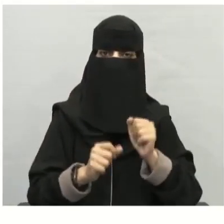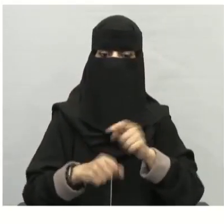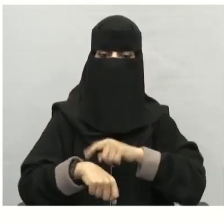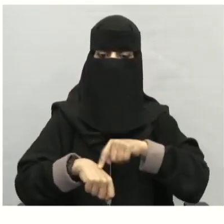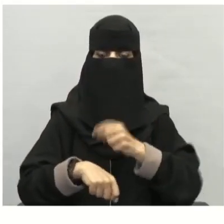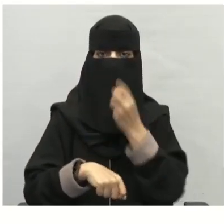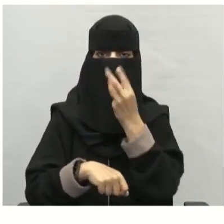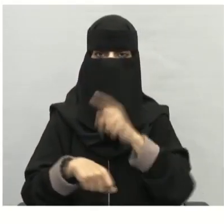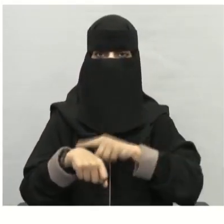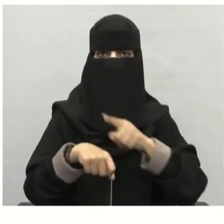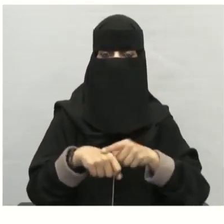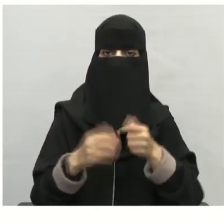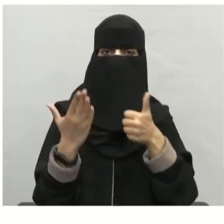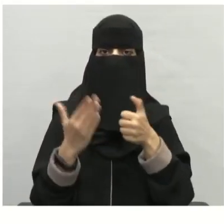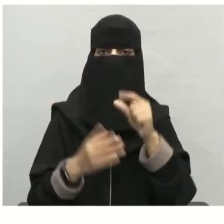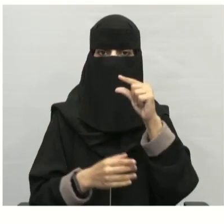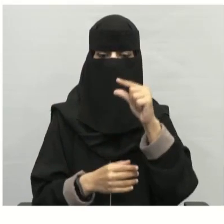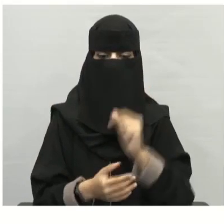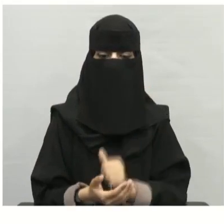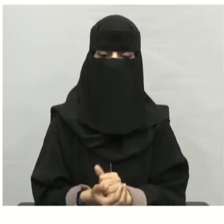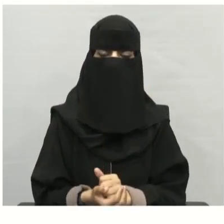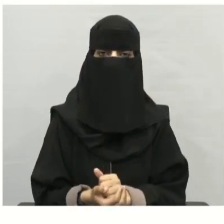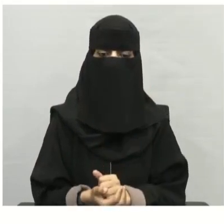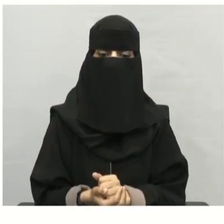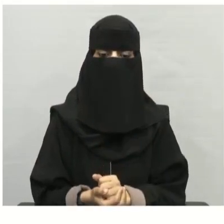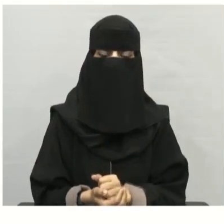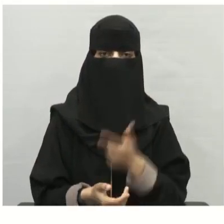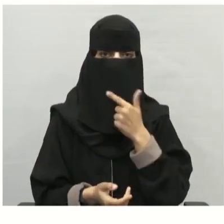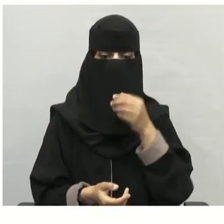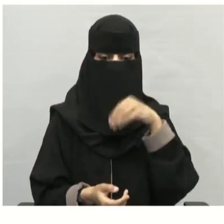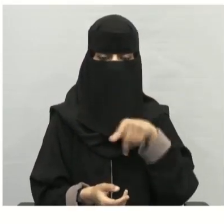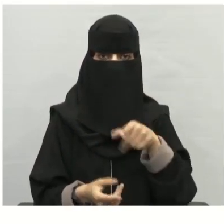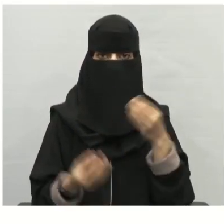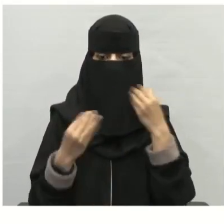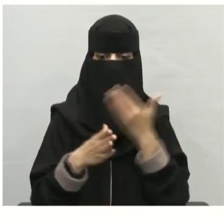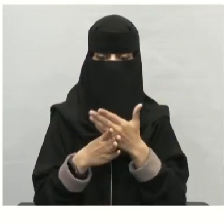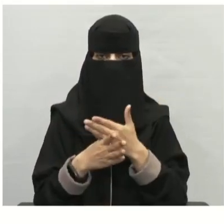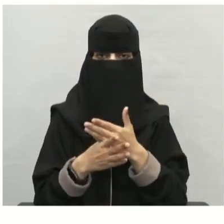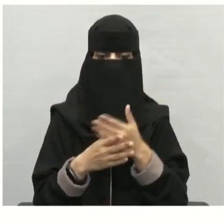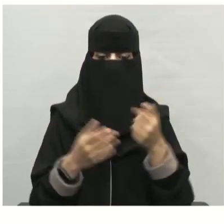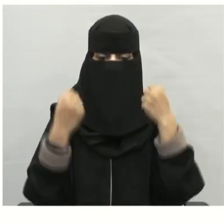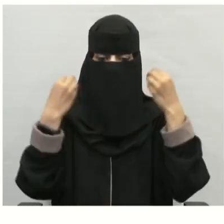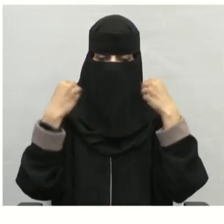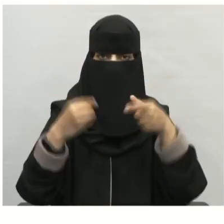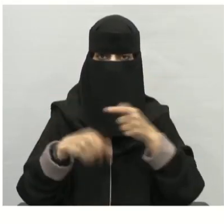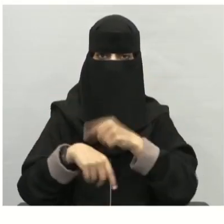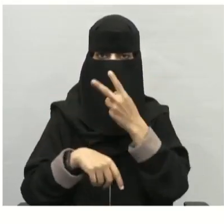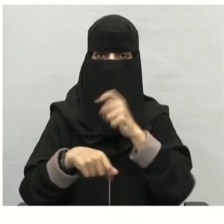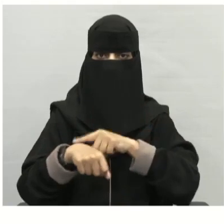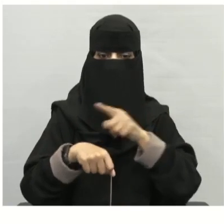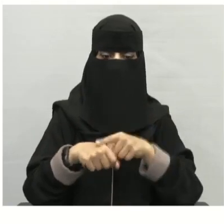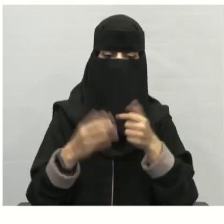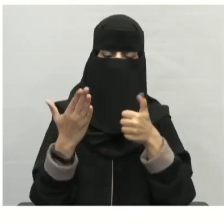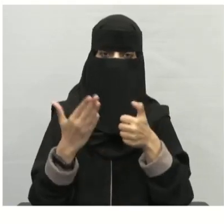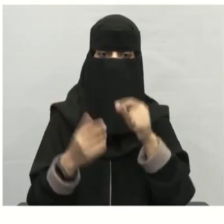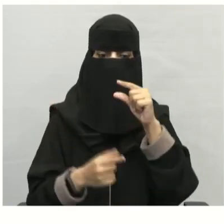من 30 الى 60 دقيقه اذا كنت تريد هذا النشاط من اجل اللياقه البدنيه من 20